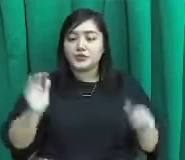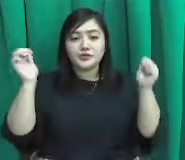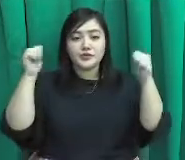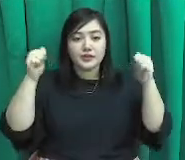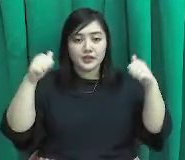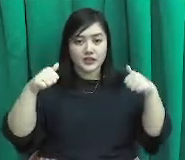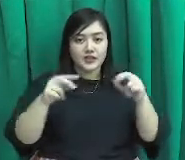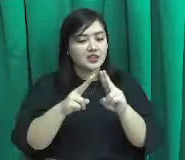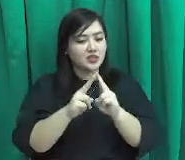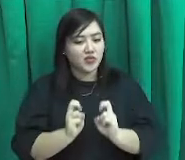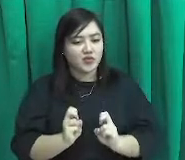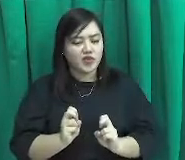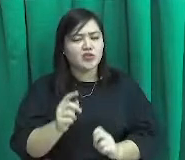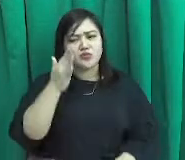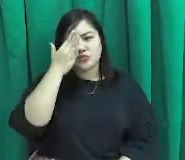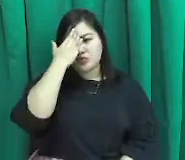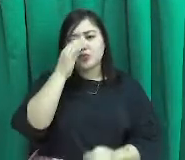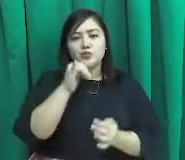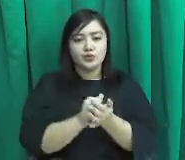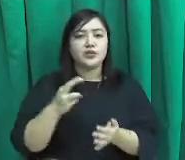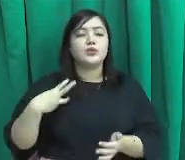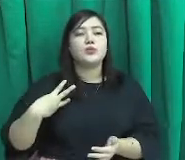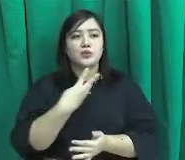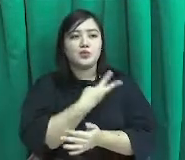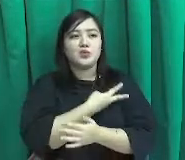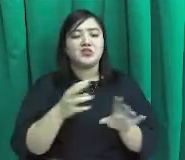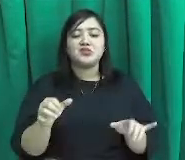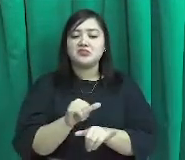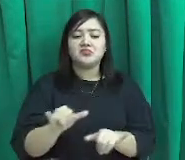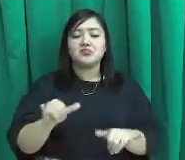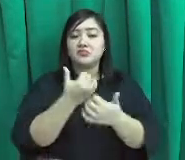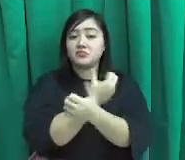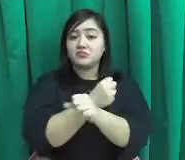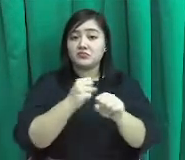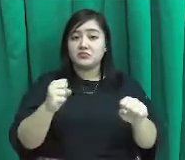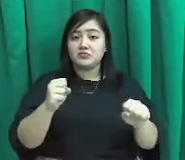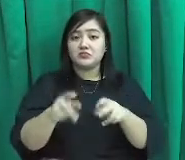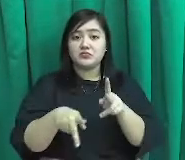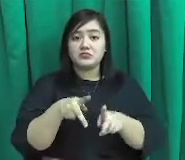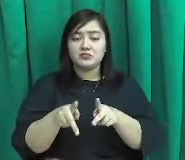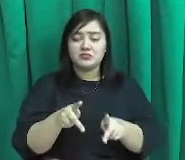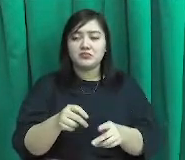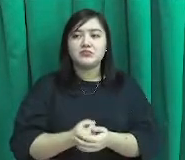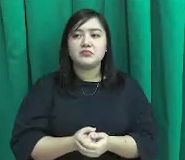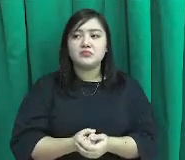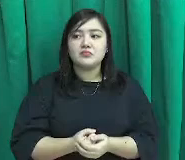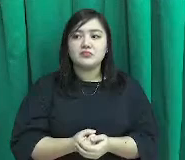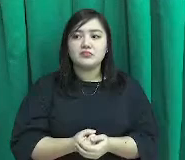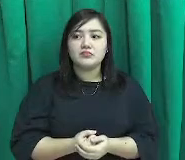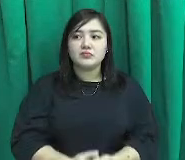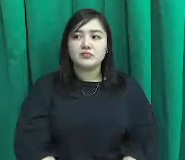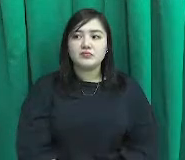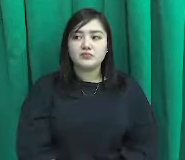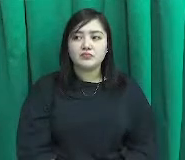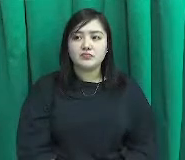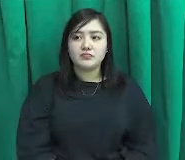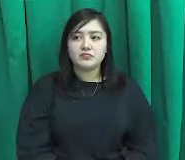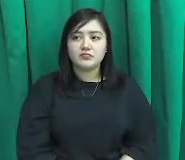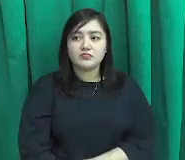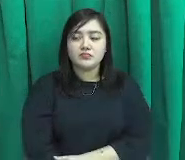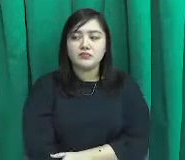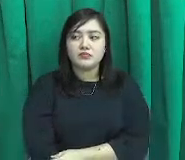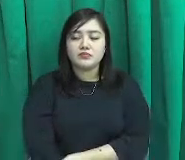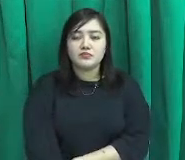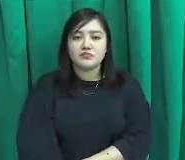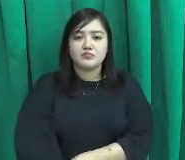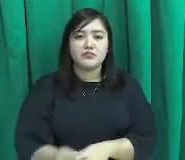pangunahin po na sabi ko, pag ganun na yung eksena namin, magwakas na muna tayo sa panalangin. Kasi yun naman, I believe, yun